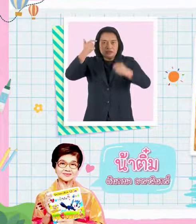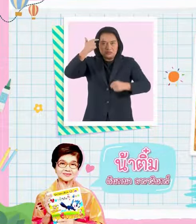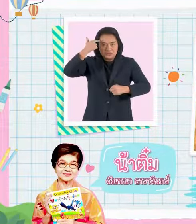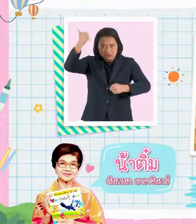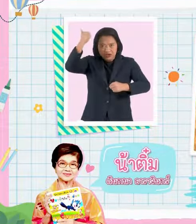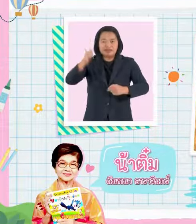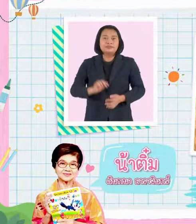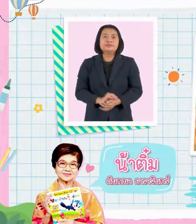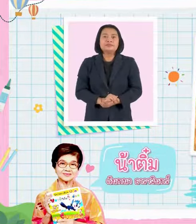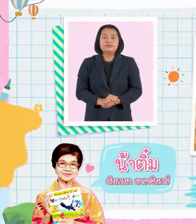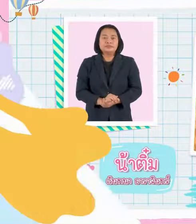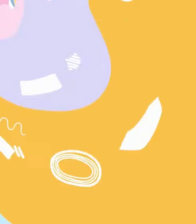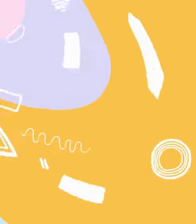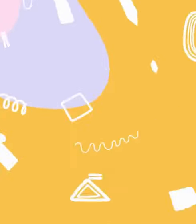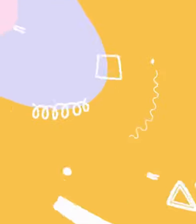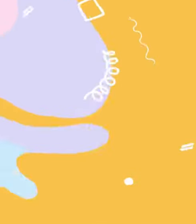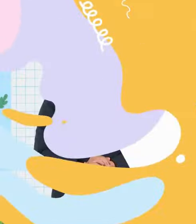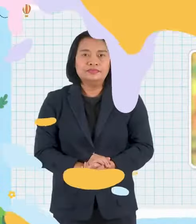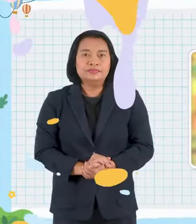า